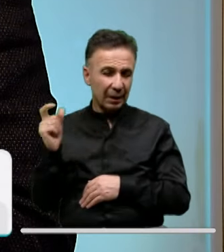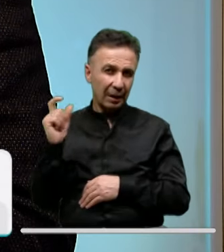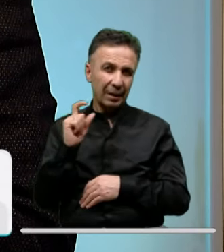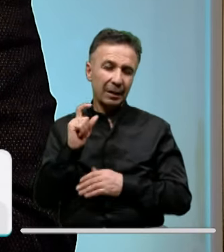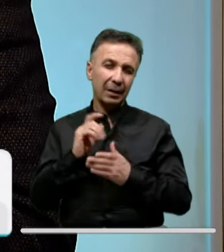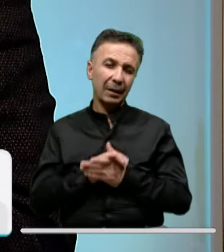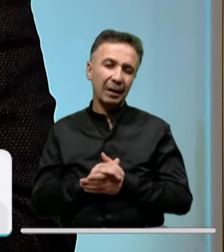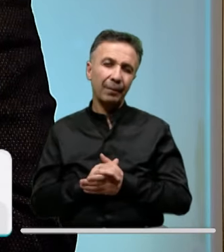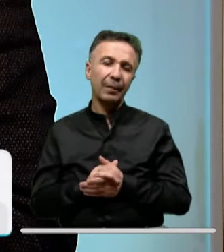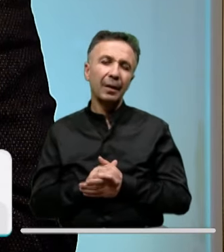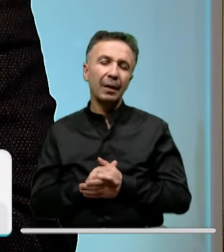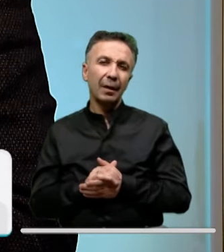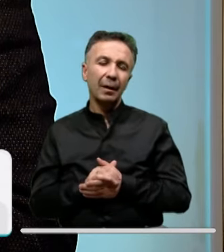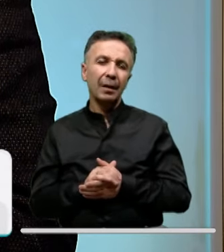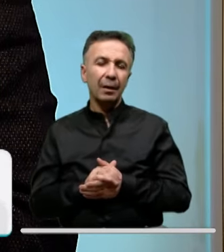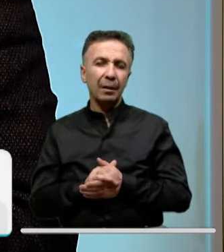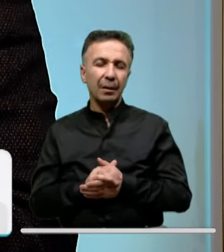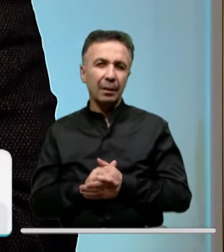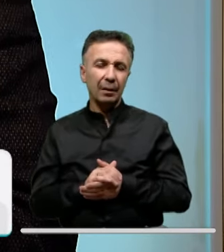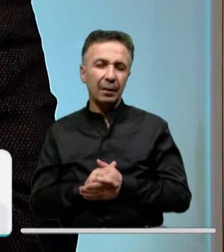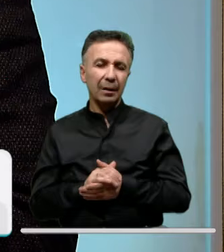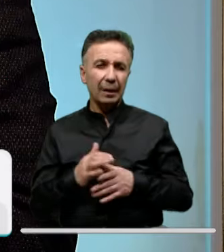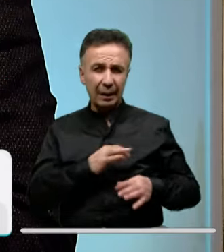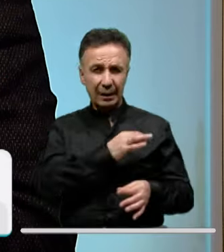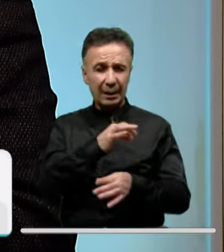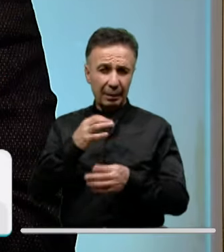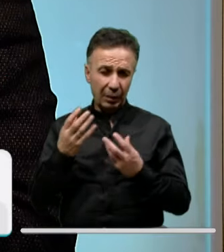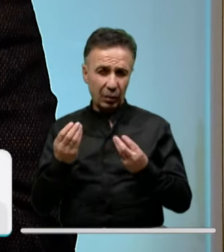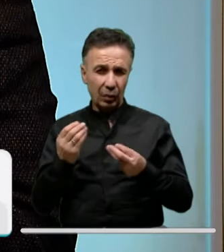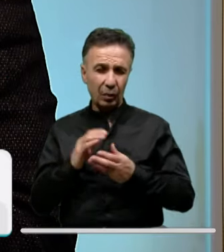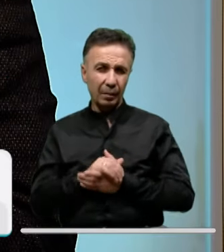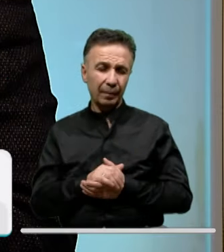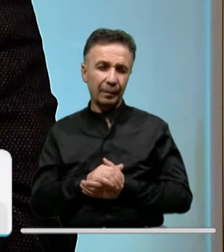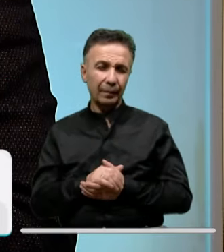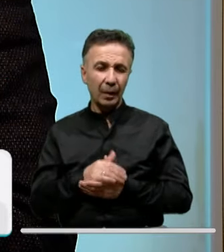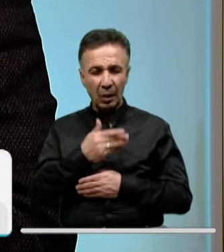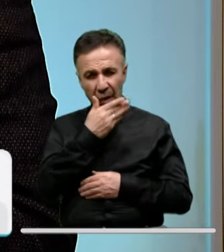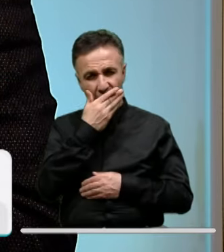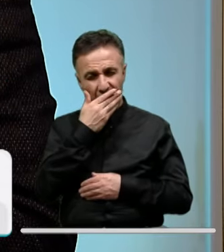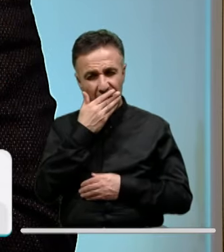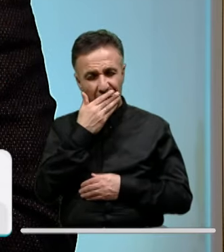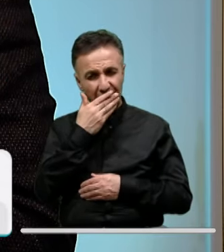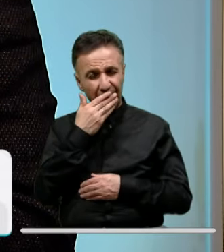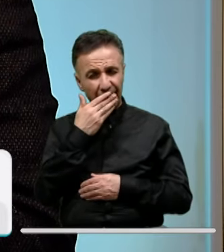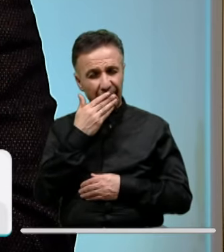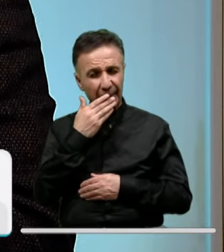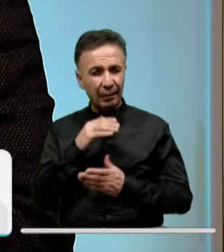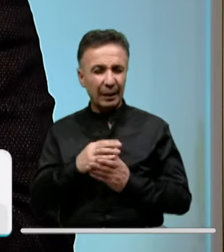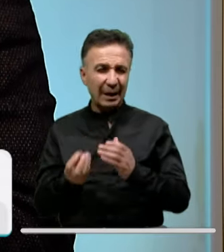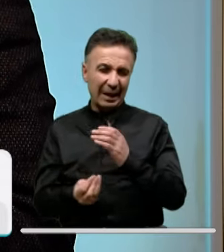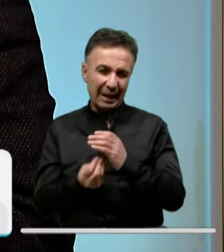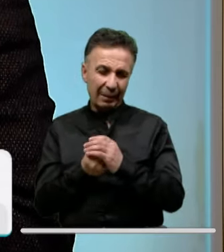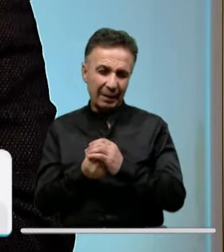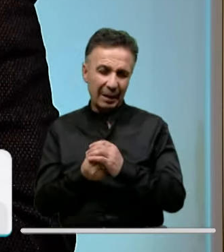ne yapıyoruz? Efendim gerçekten titizliklere riayet ediyoruz. Niye? İnsanların birçoğu efendim oruçla birlikte ne yapıyor? Yeme içme şey özür